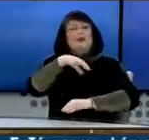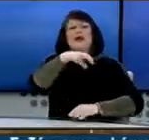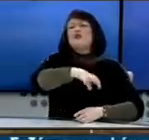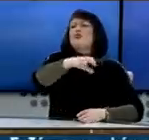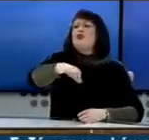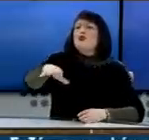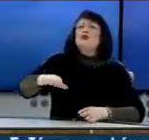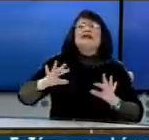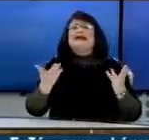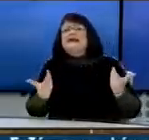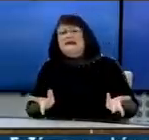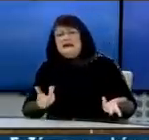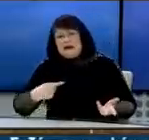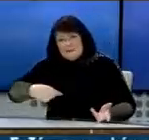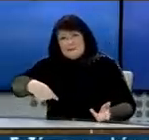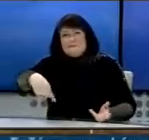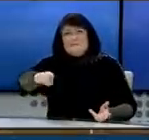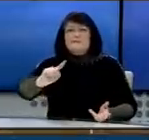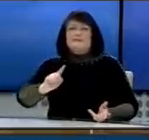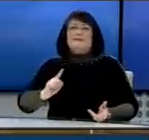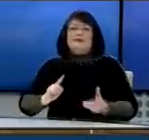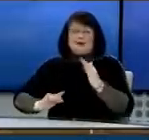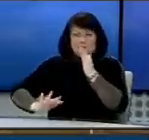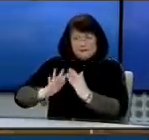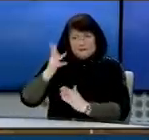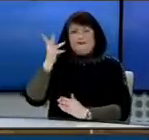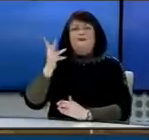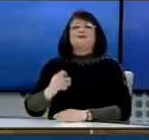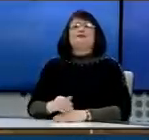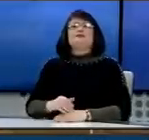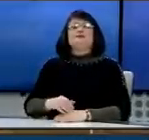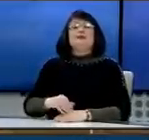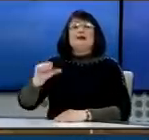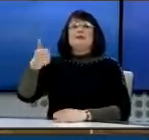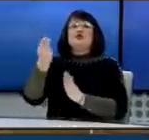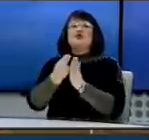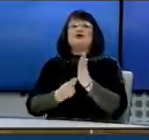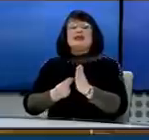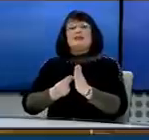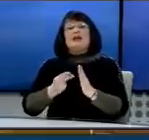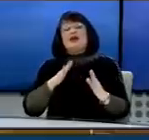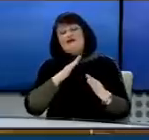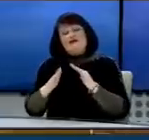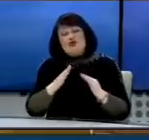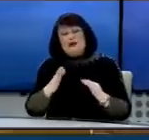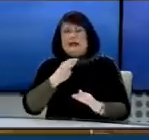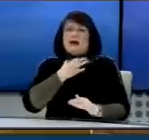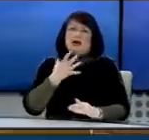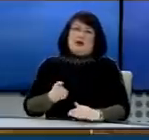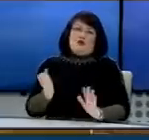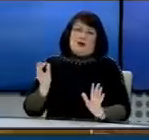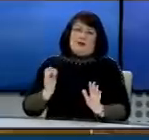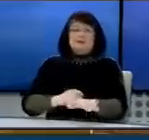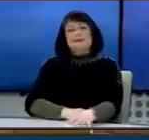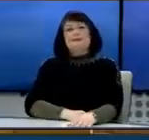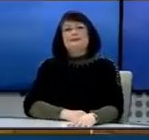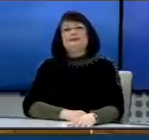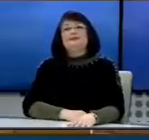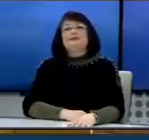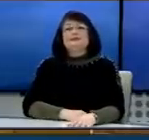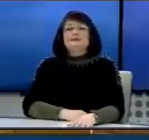μέρας, αλλά και την αναβαθμισμένη πρωτοβάθμια φροντίδα που τόσο έχουμε ανάγκη.